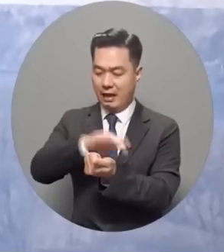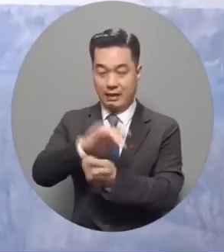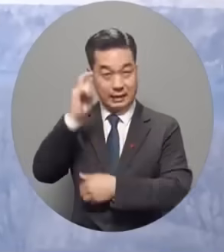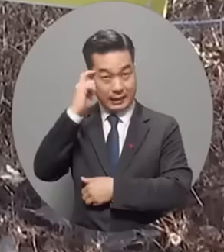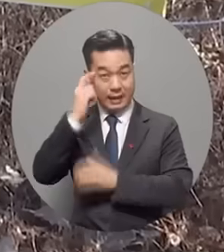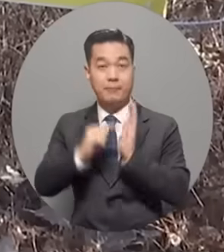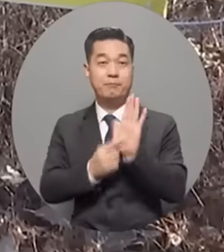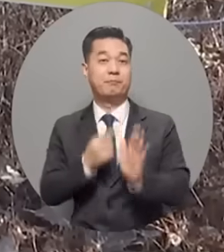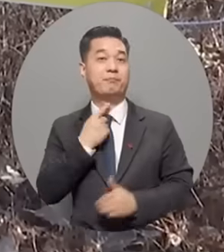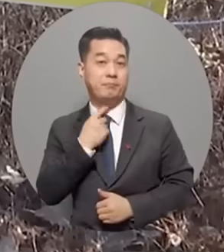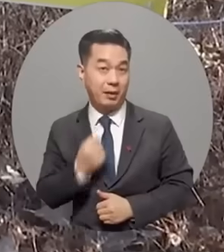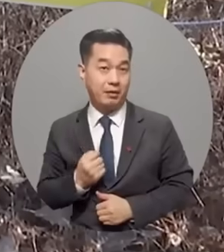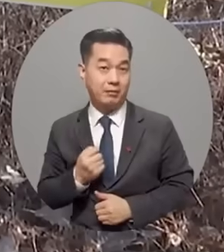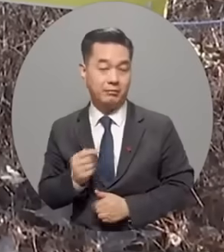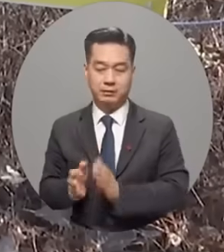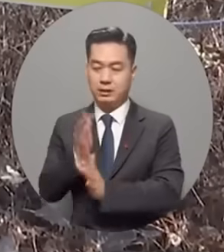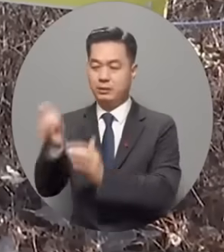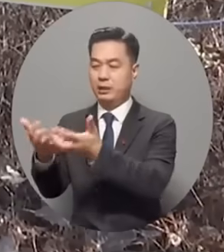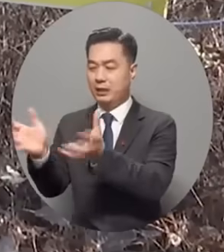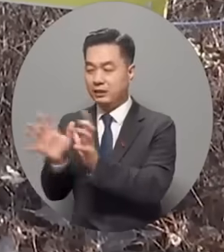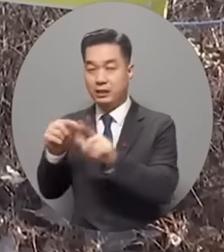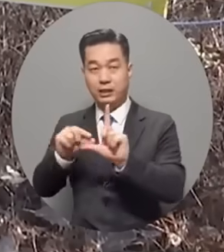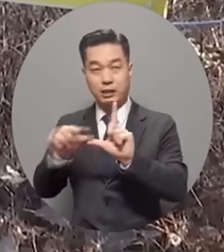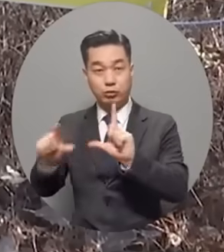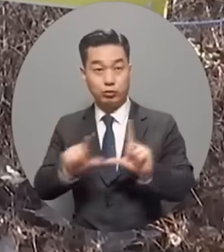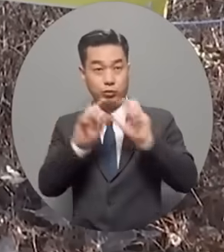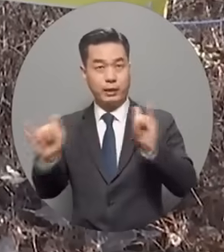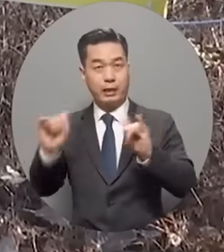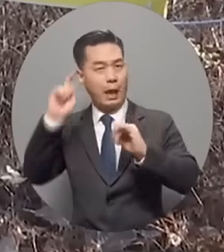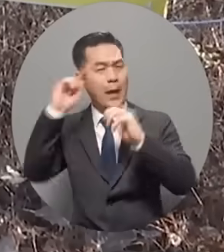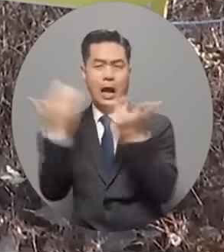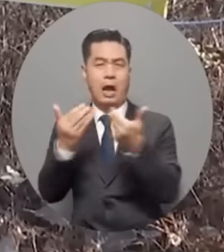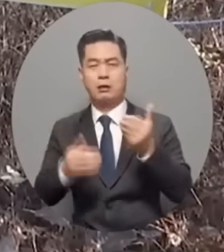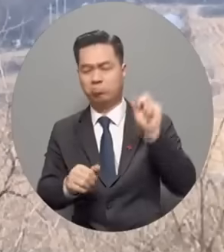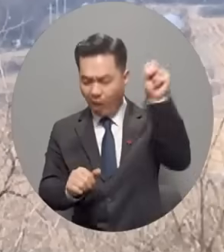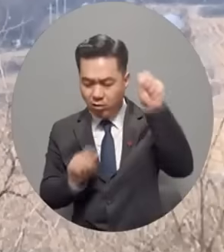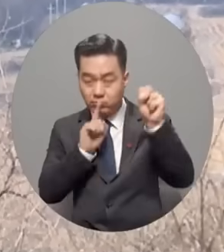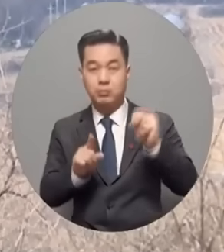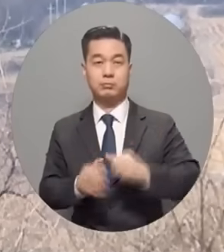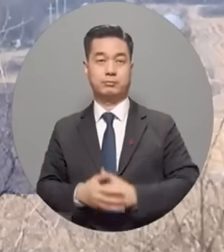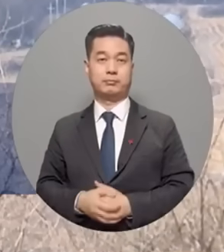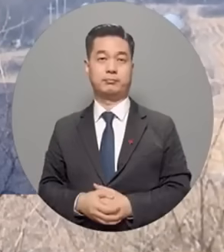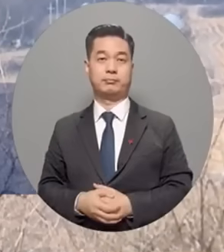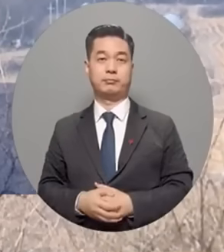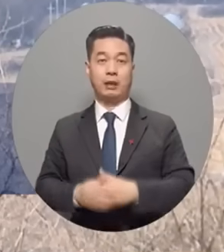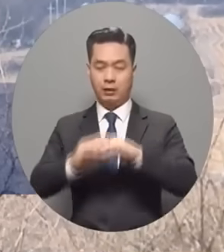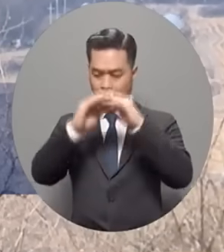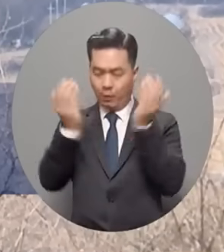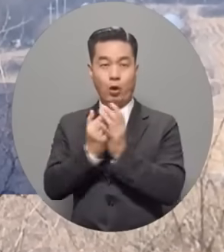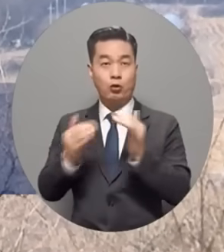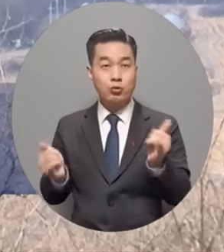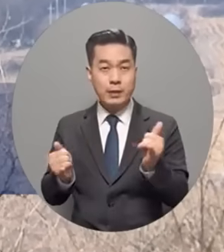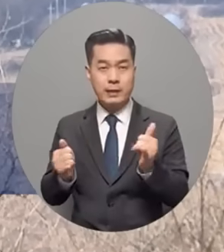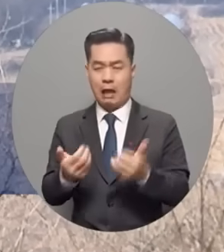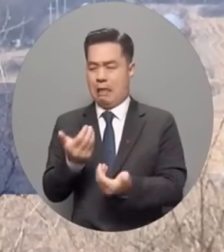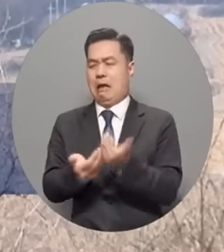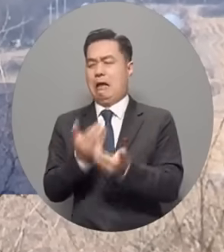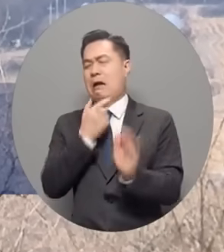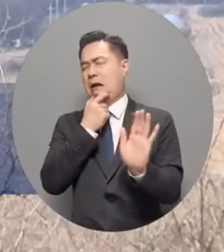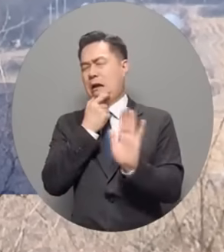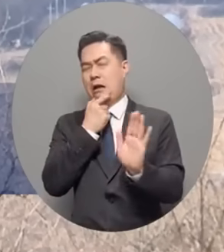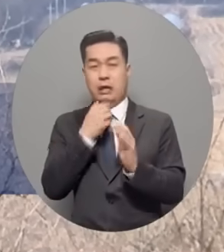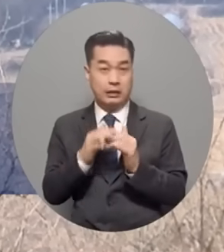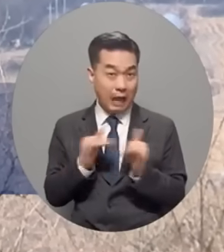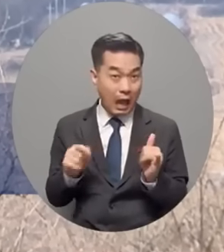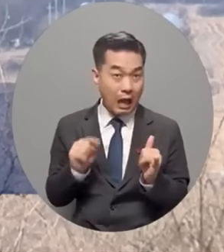있습니다. 시민단체들과 일부 주민들은 즉각 반대에 나섰습니다. 모든 국민이 지금 다 꺼려하는 사람을,